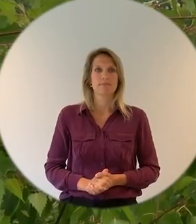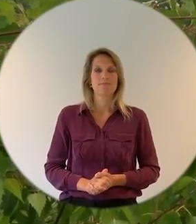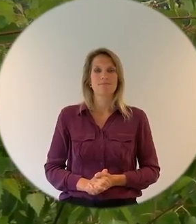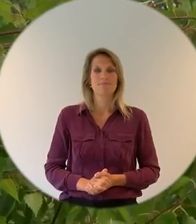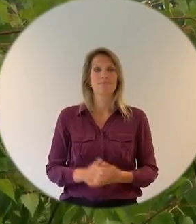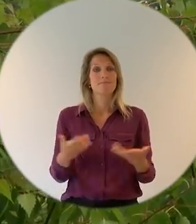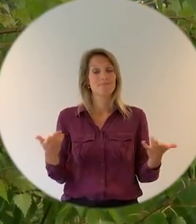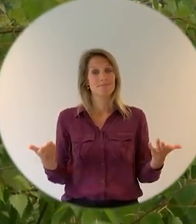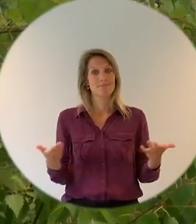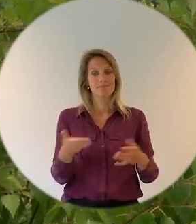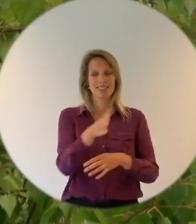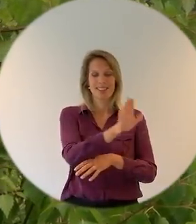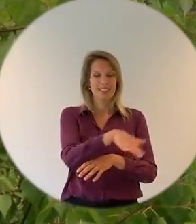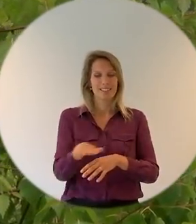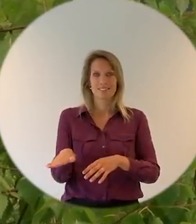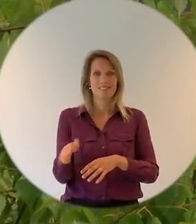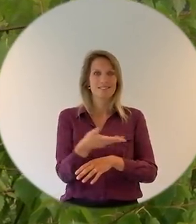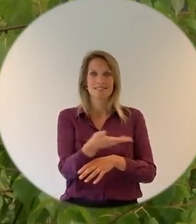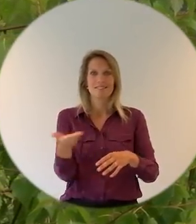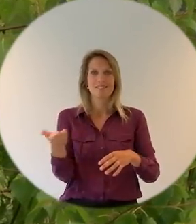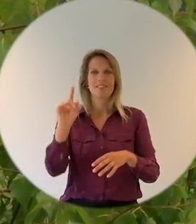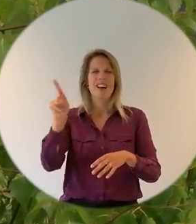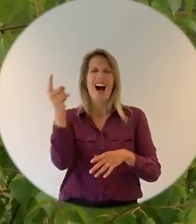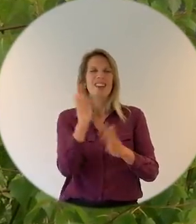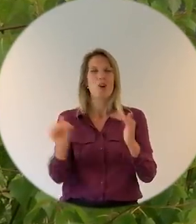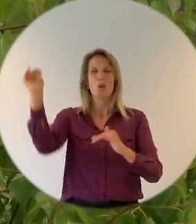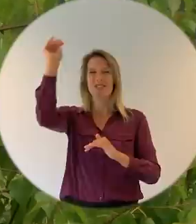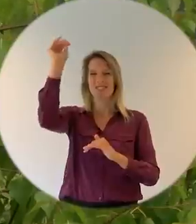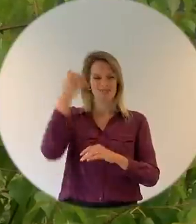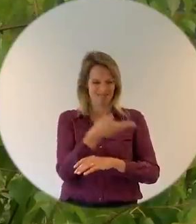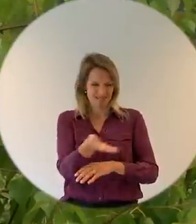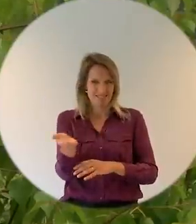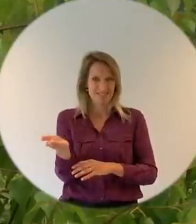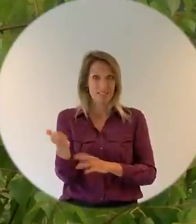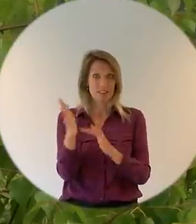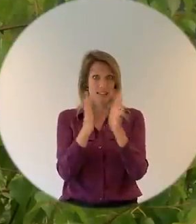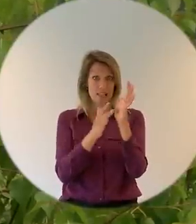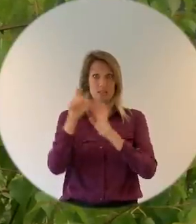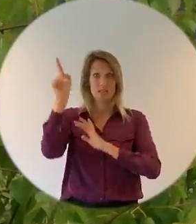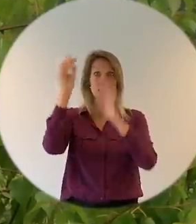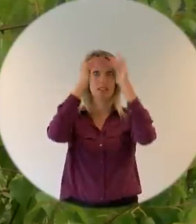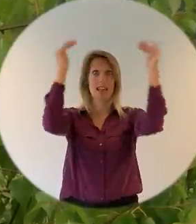Kinderen van de Allerhoogste. Jezus